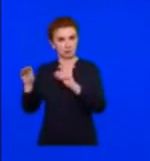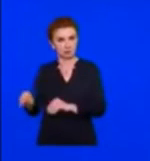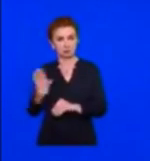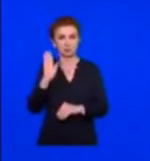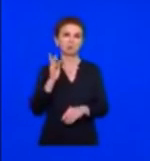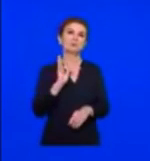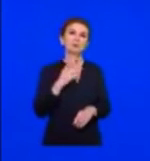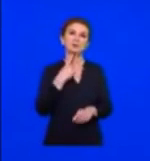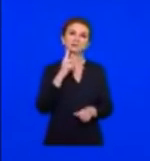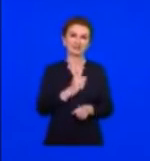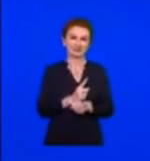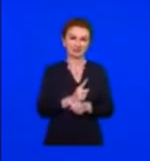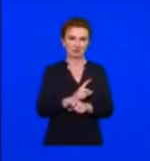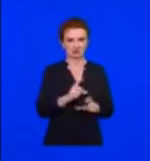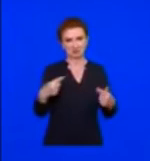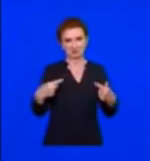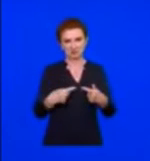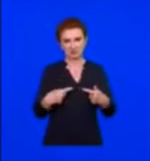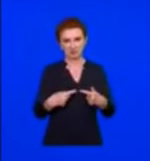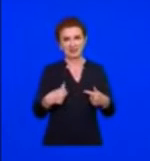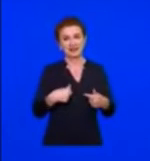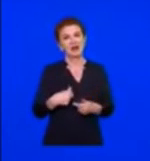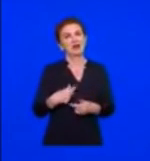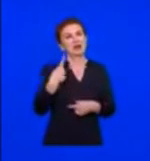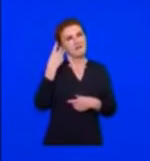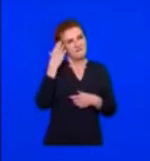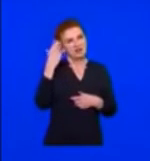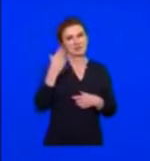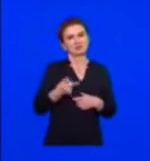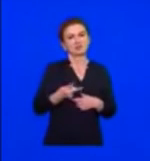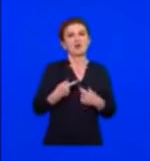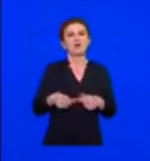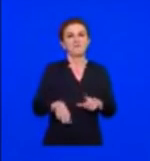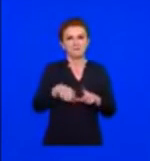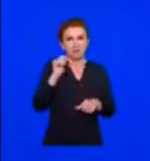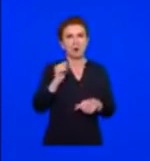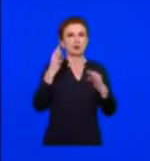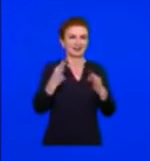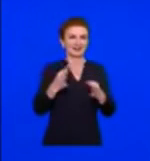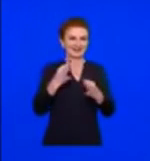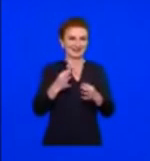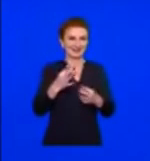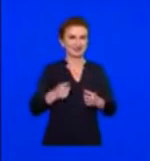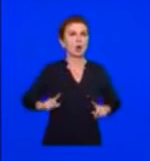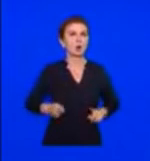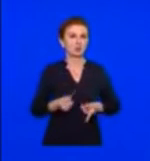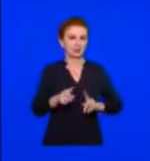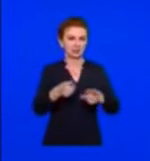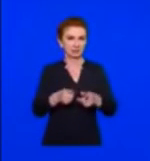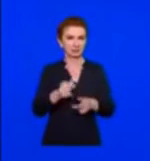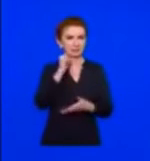czasie. Ja jestem przekonany, że wybory takie jak organizujemy w trybie korespondencyjnym